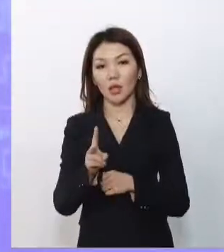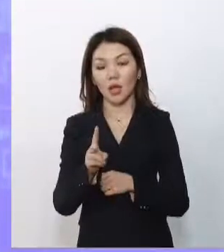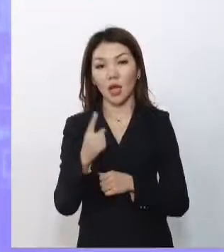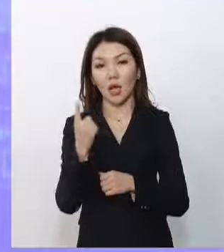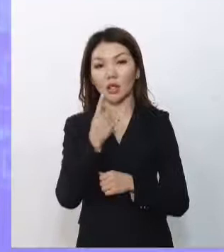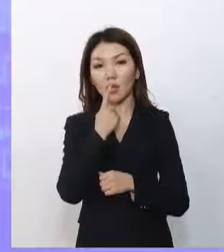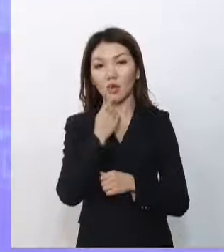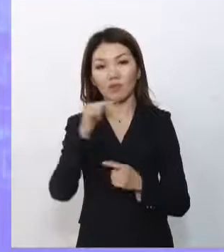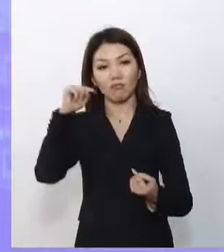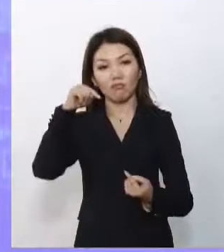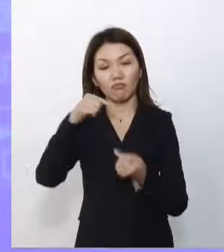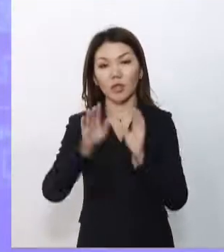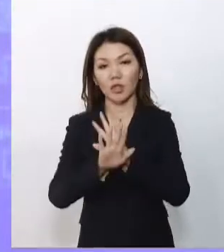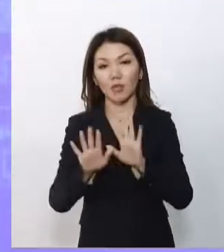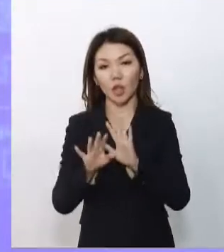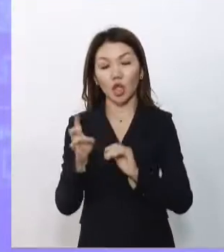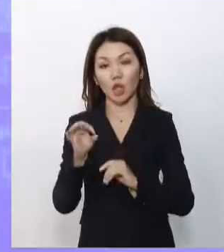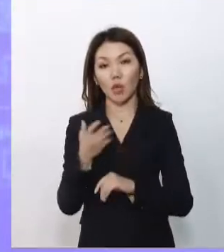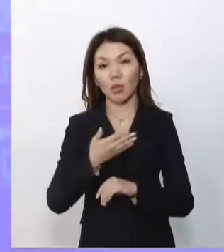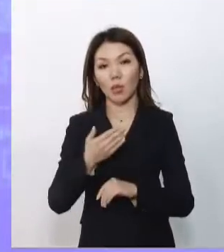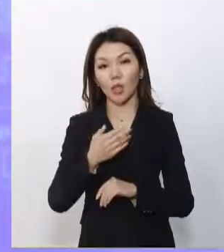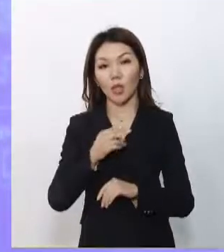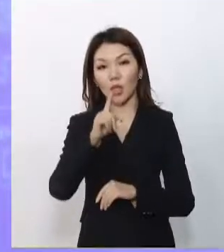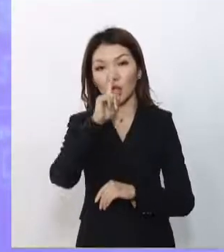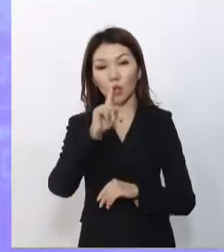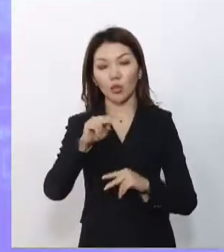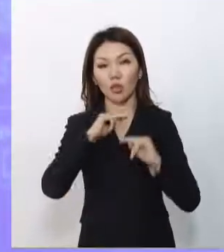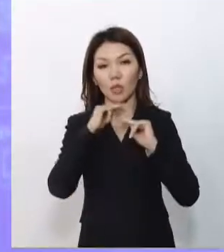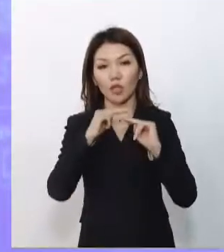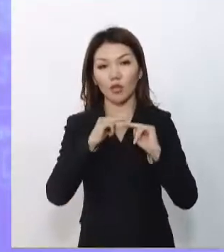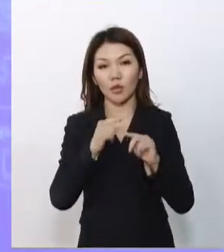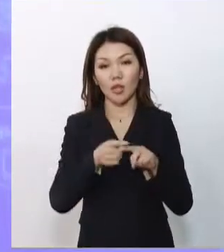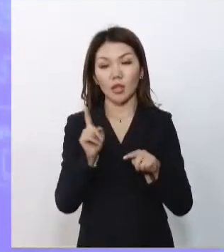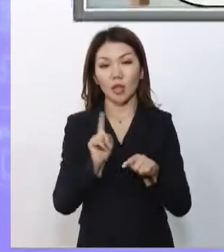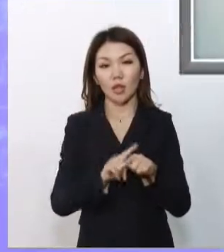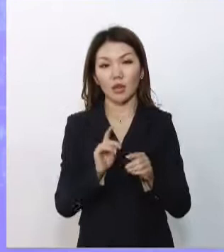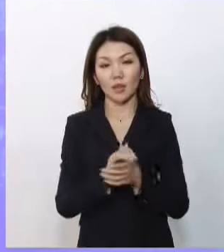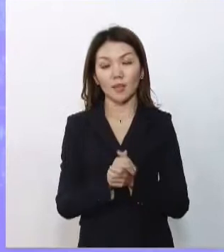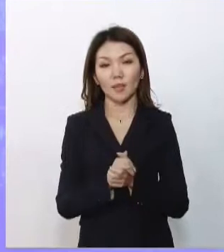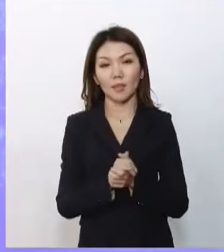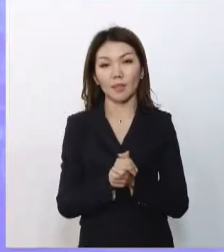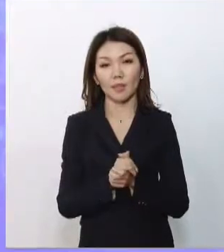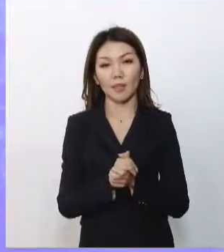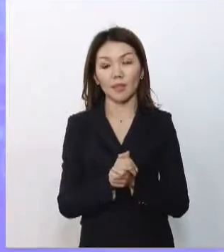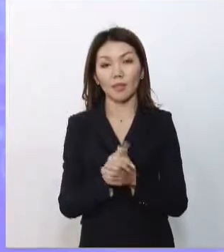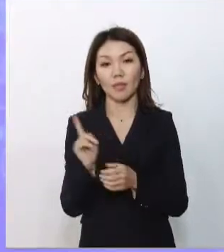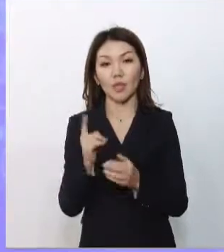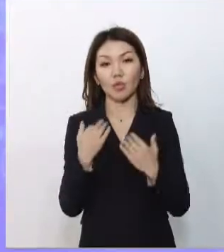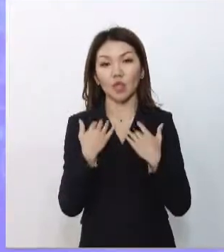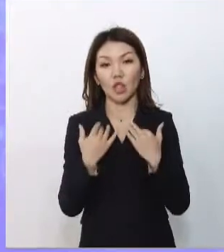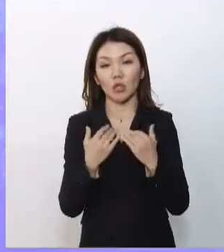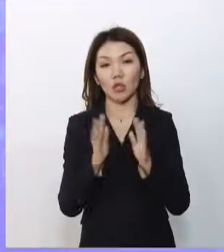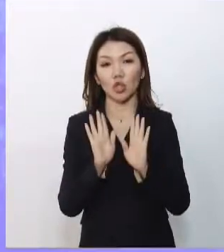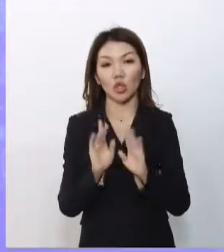совпадает. Но мы не будем обращать на это внимание, так как требуется только